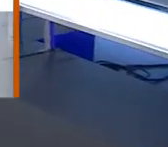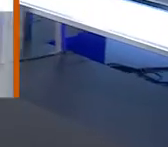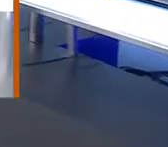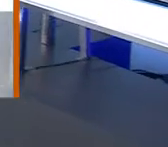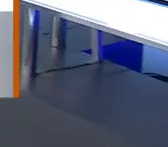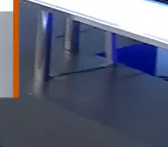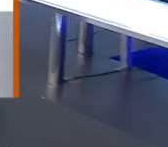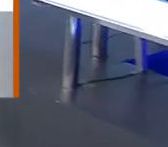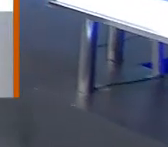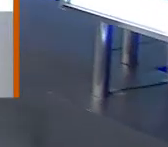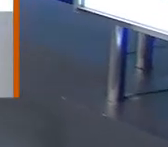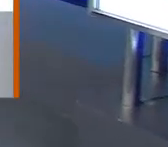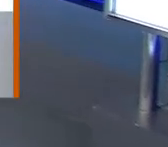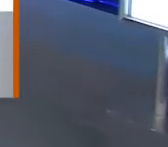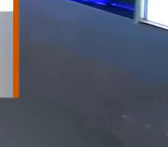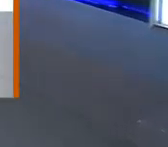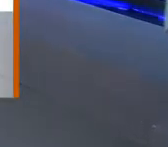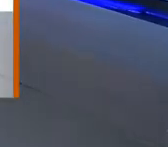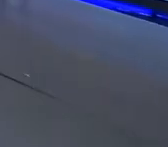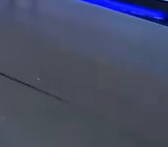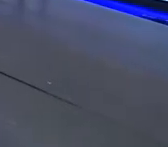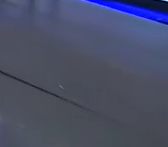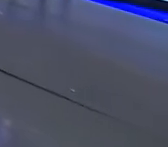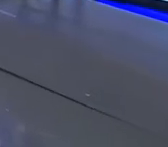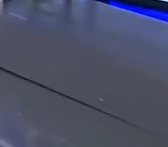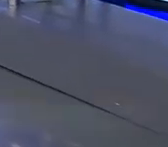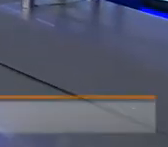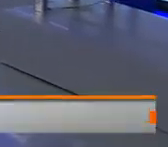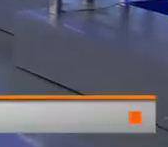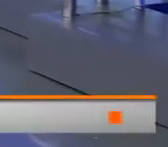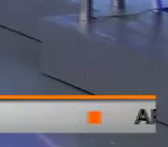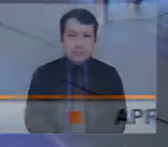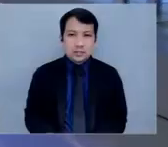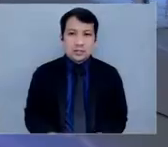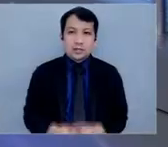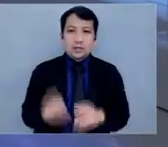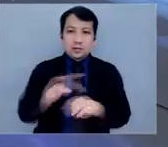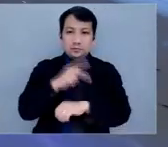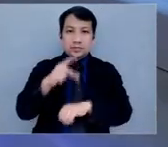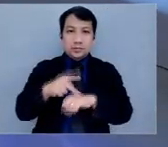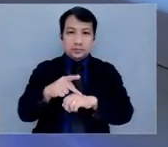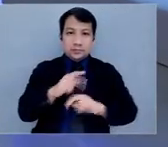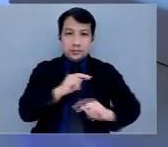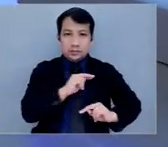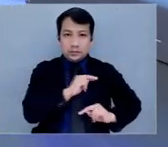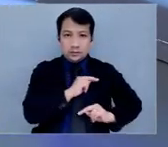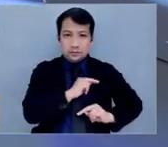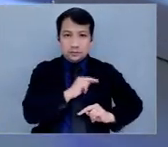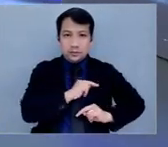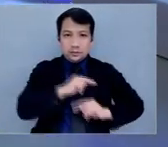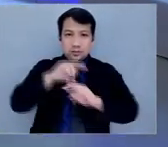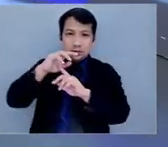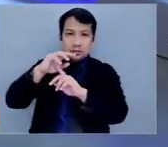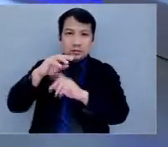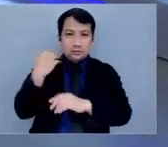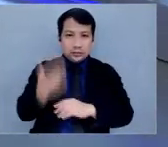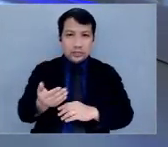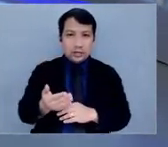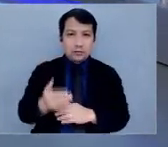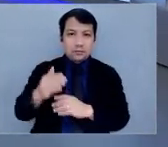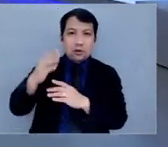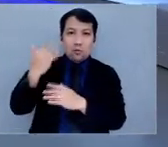Patay ang dalawang piloto ng Philippine Navy matapos bumagsak ang pinapalipad nilang training helicopter sa Cavite